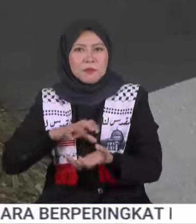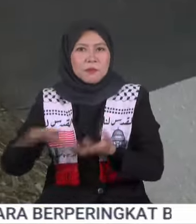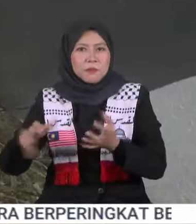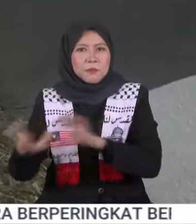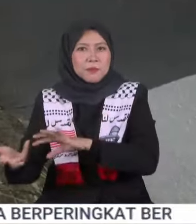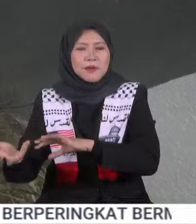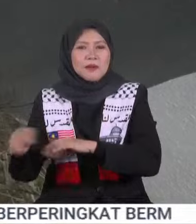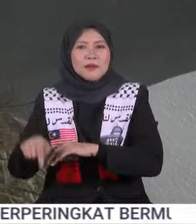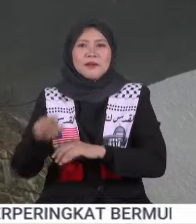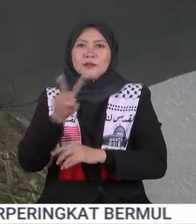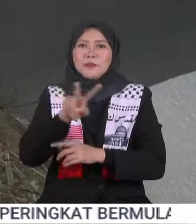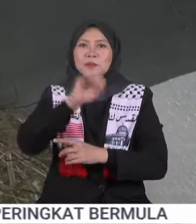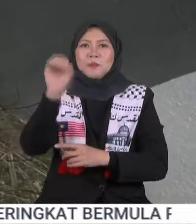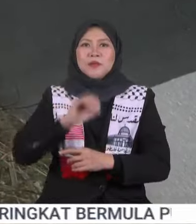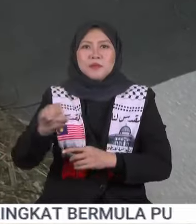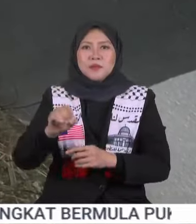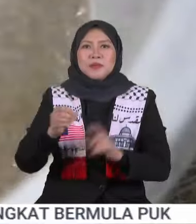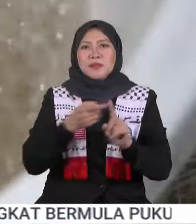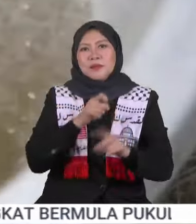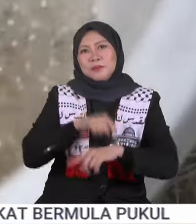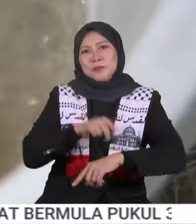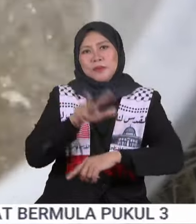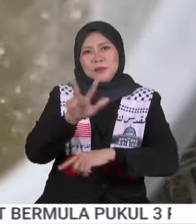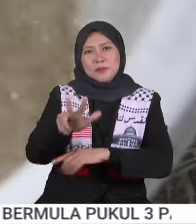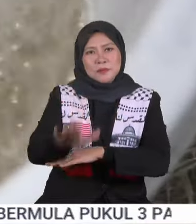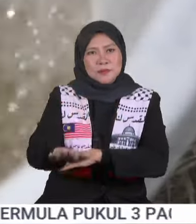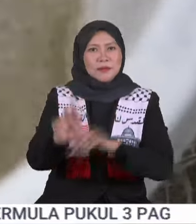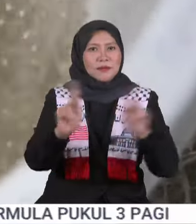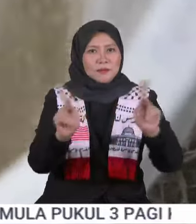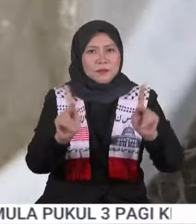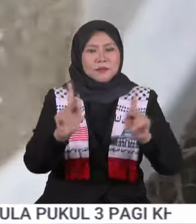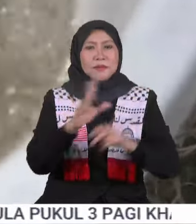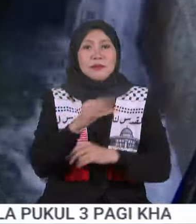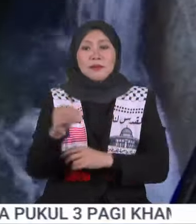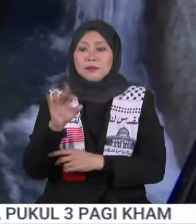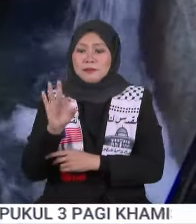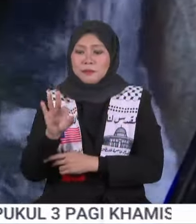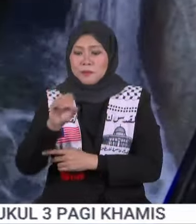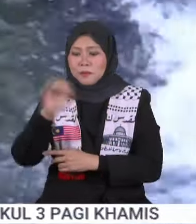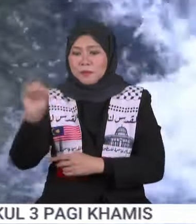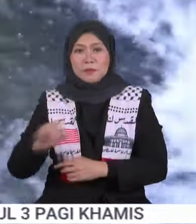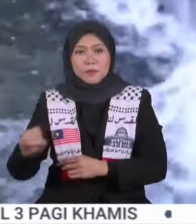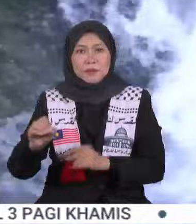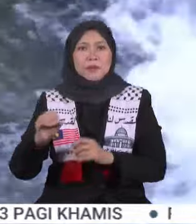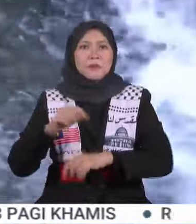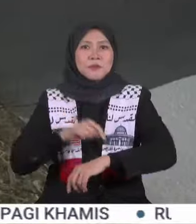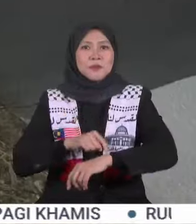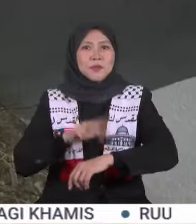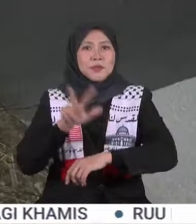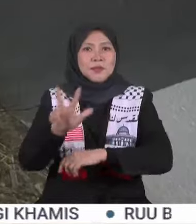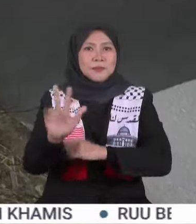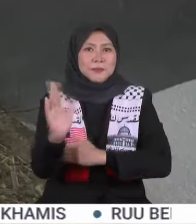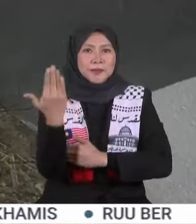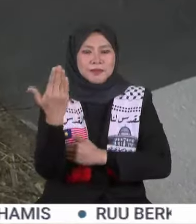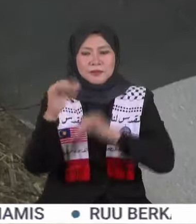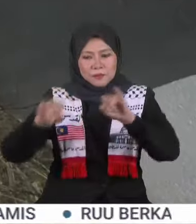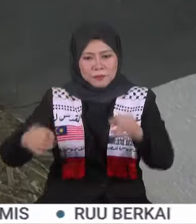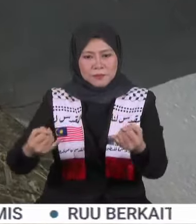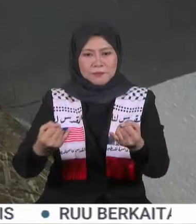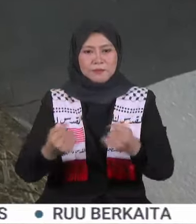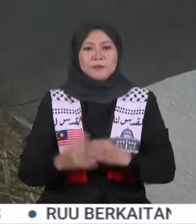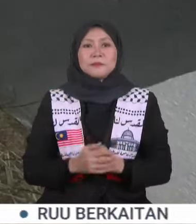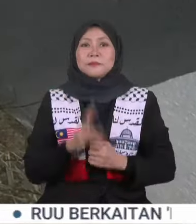kira-kira 20% pada 3 petang Khamis, diikuti 90% pada 3 pagi